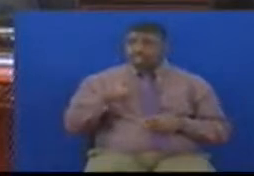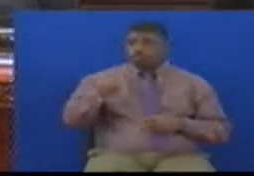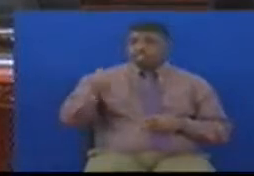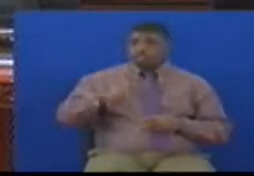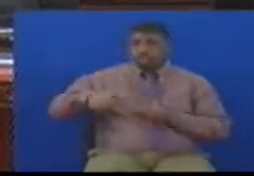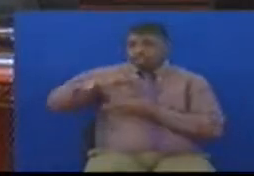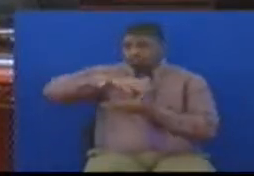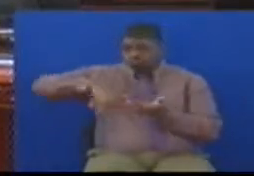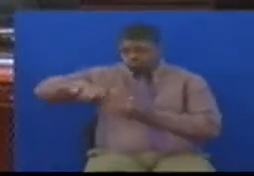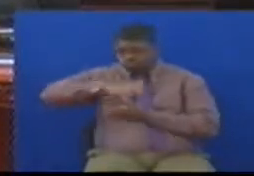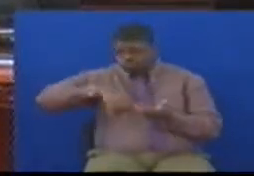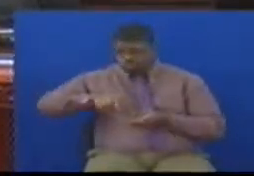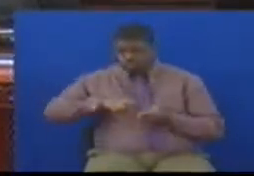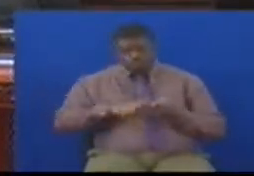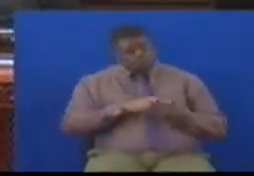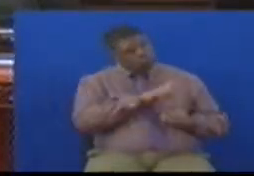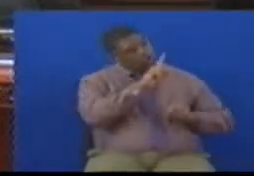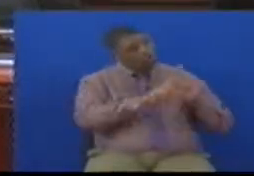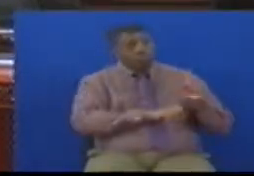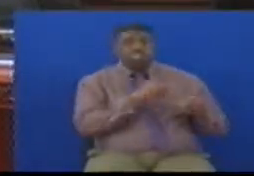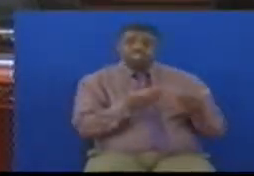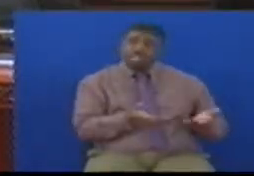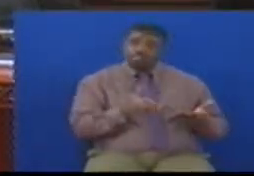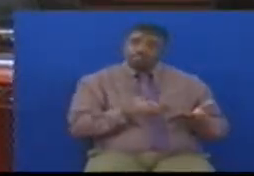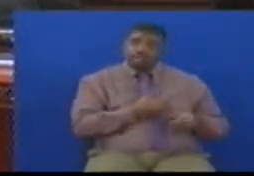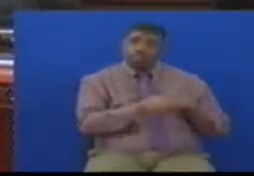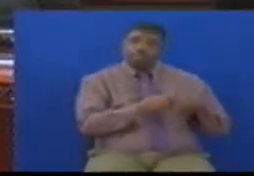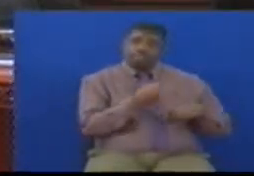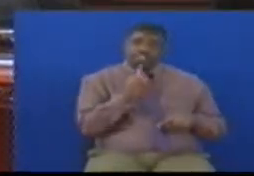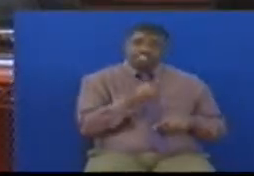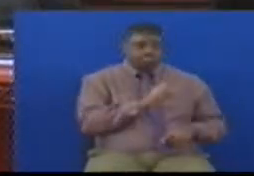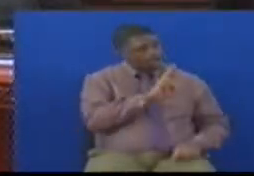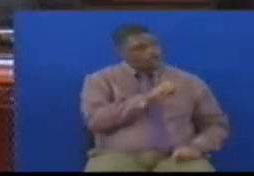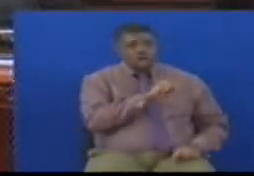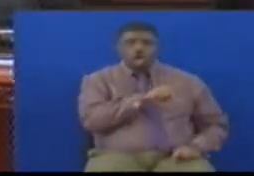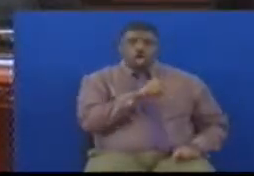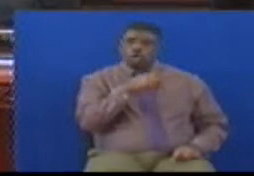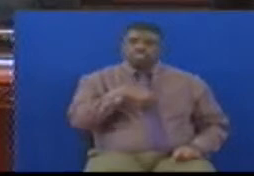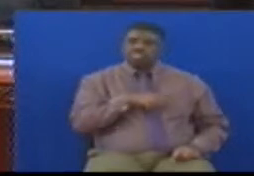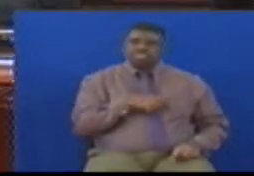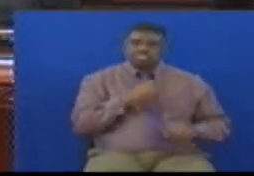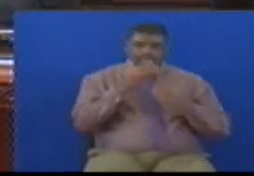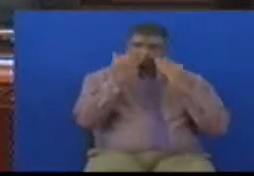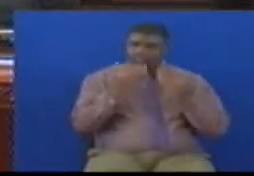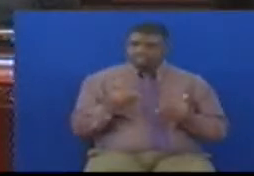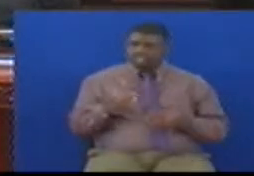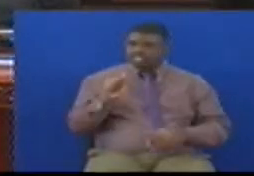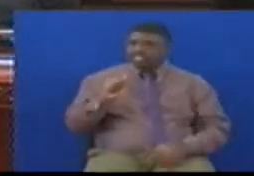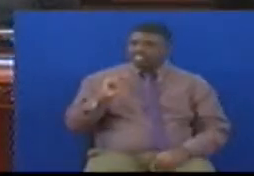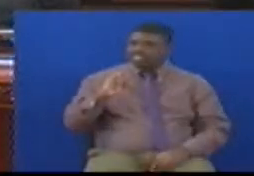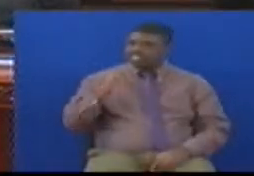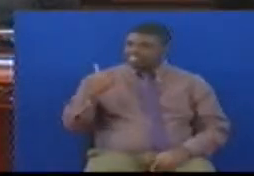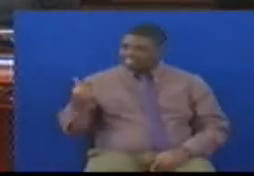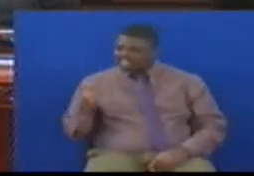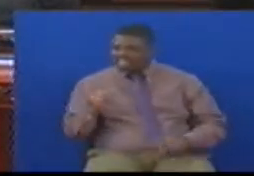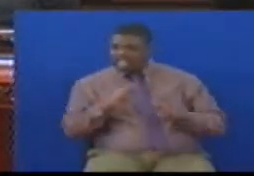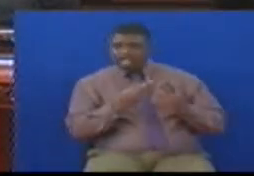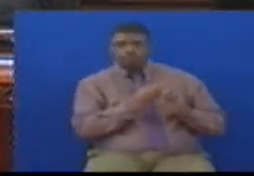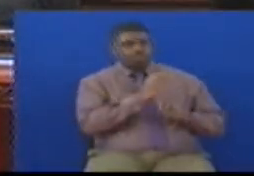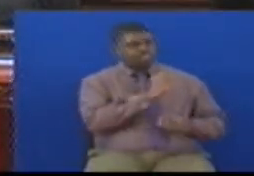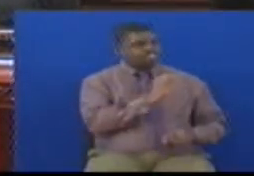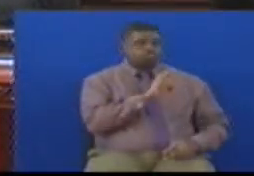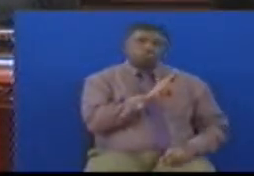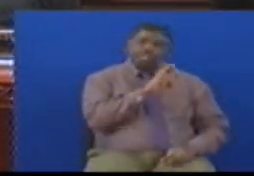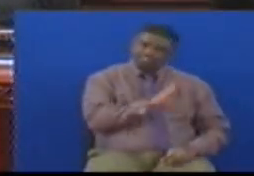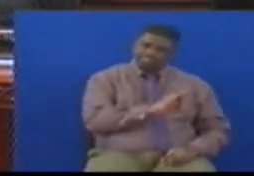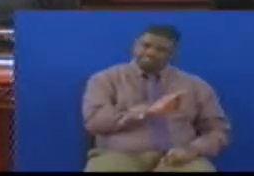wakavurugana, tukawauliza mnataka muendelee, akasema no, sisi hata tulikani kama ni ACT au ni chama cha wananchi, na